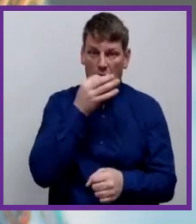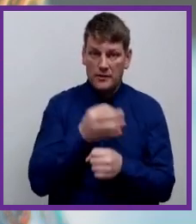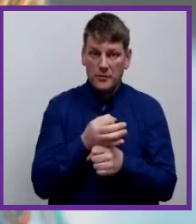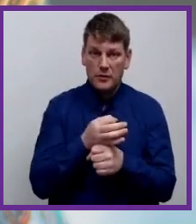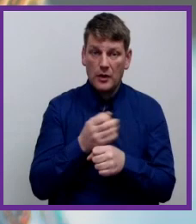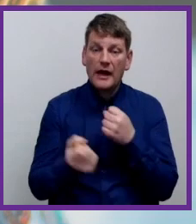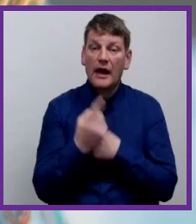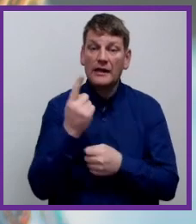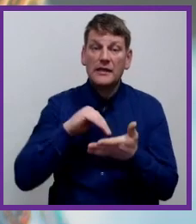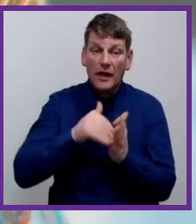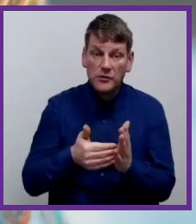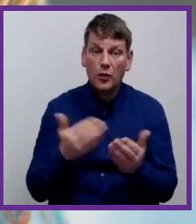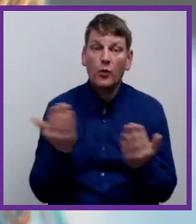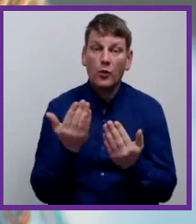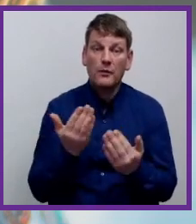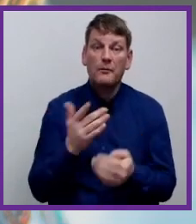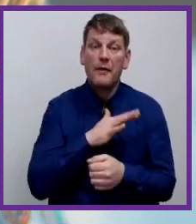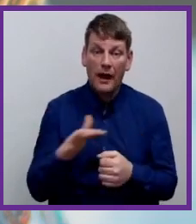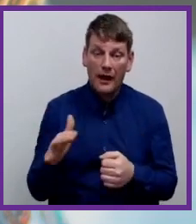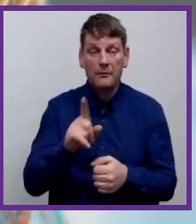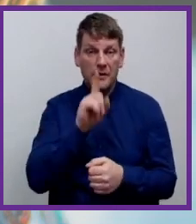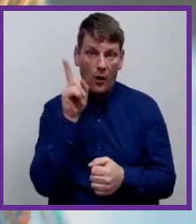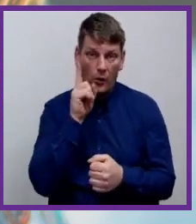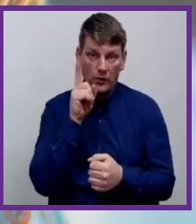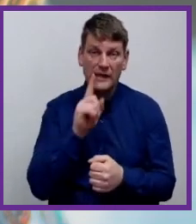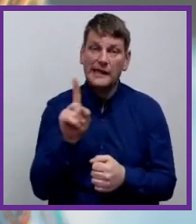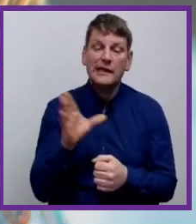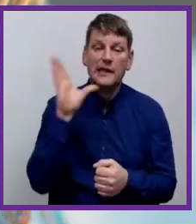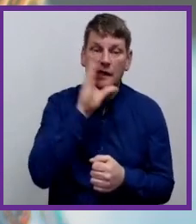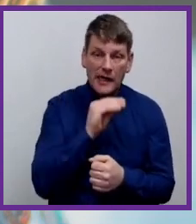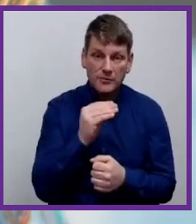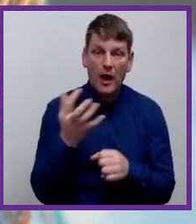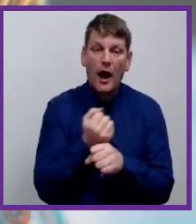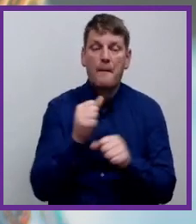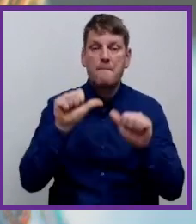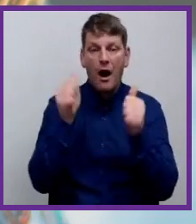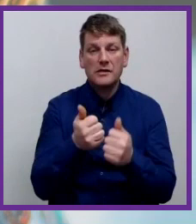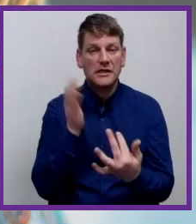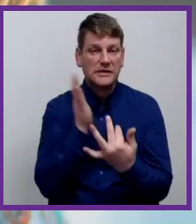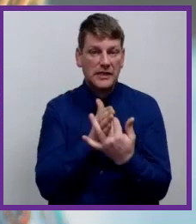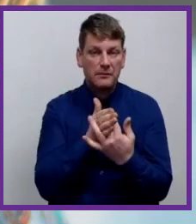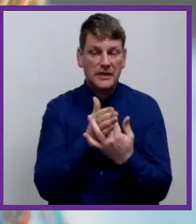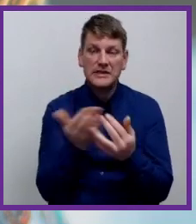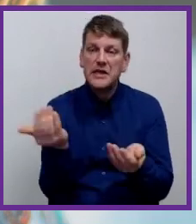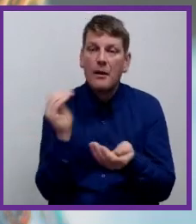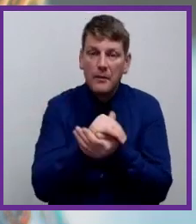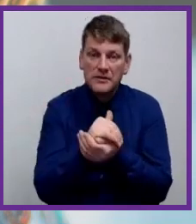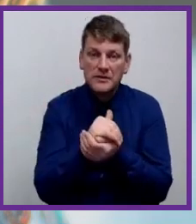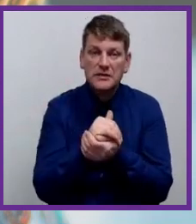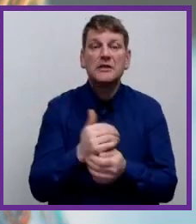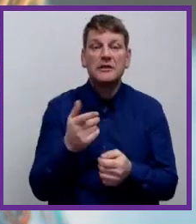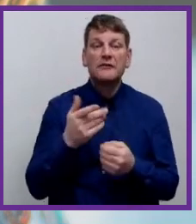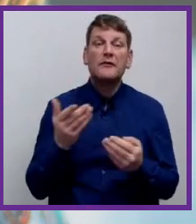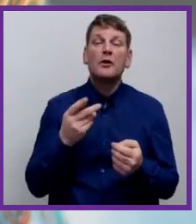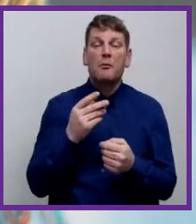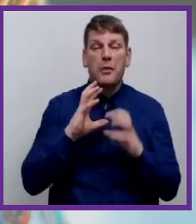radīt apstākļus, kuros bērnam, jaunietim ir iespēja ar mākslas starpniecību iepazīties ar viedokļu un pasaules